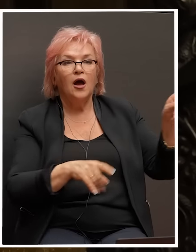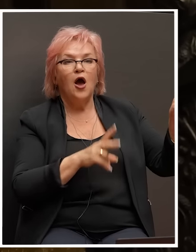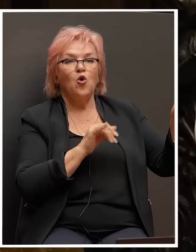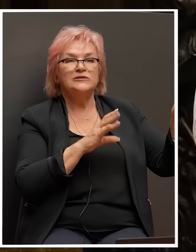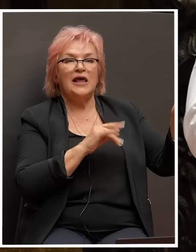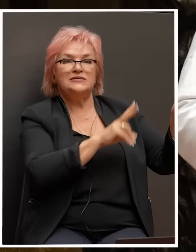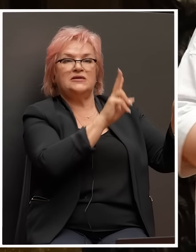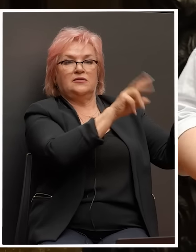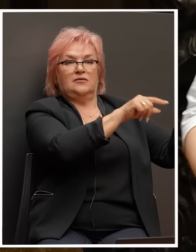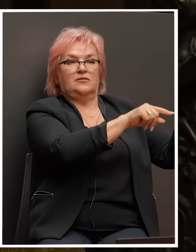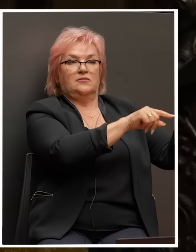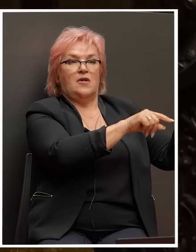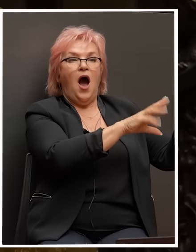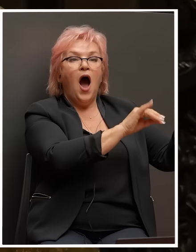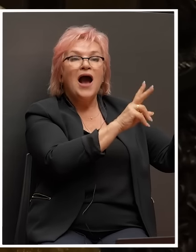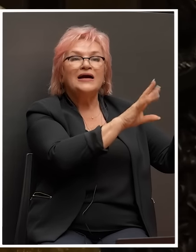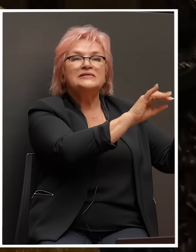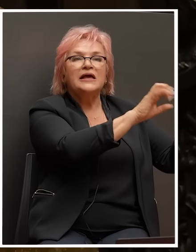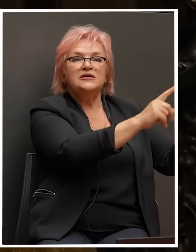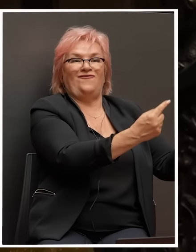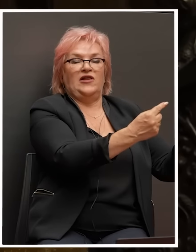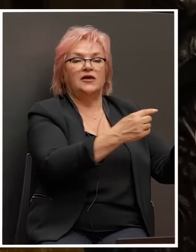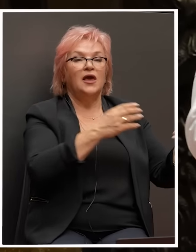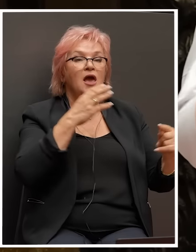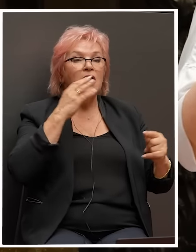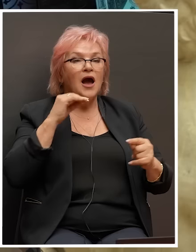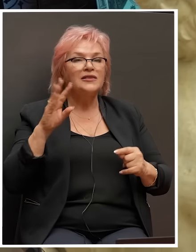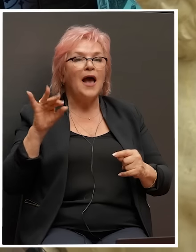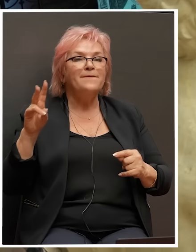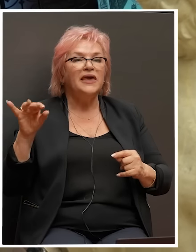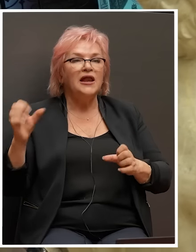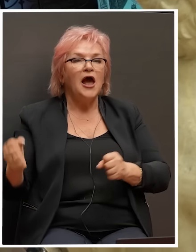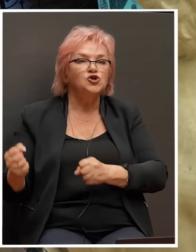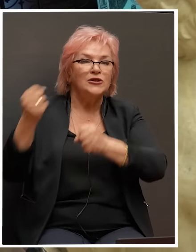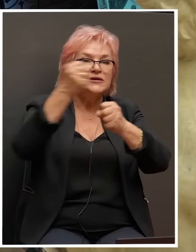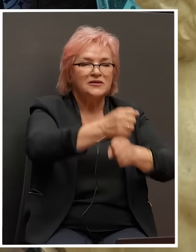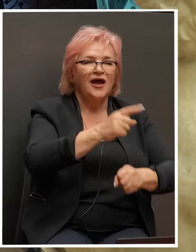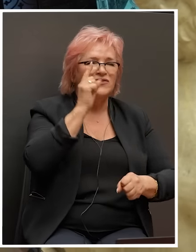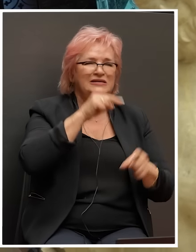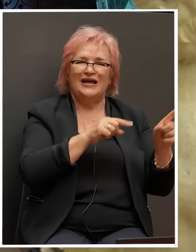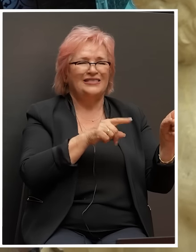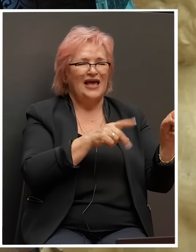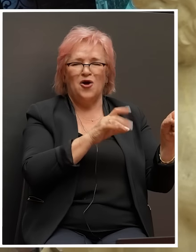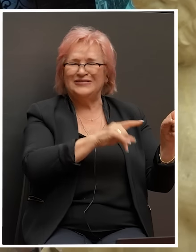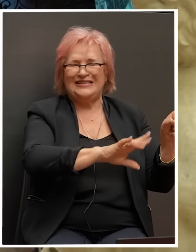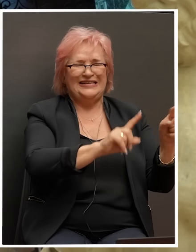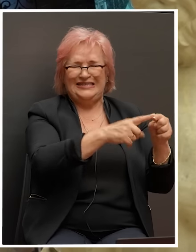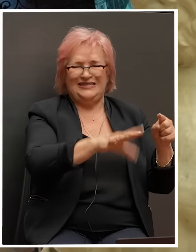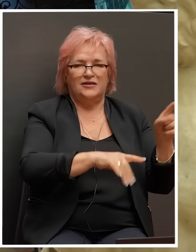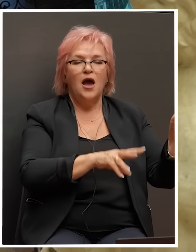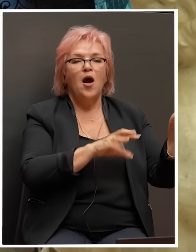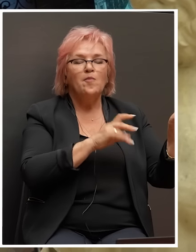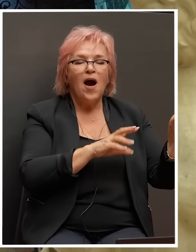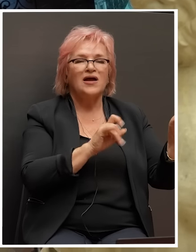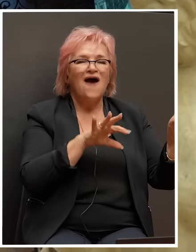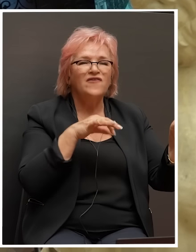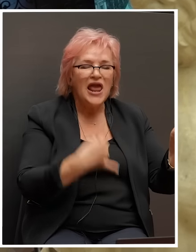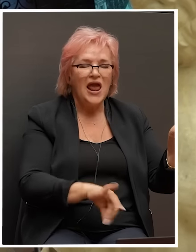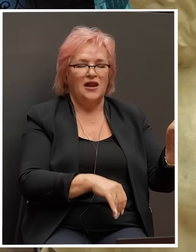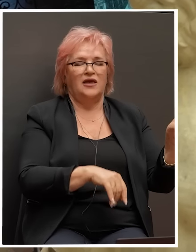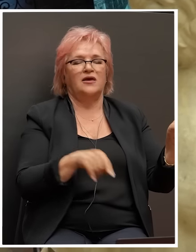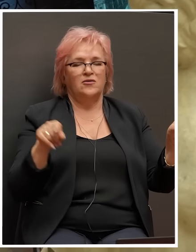Константин. Константин Великий. Когда Микеланджело ее ставит, он уже знает, что никакой это не Константин, что это Марк Аврелий.